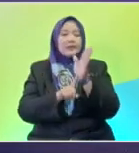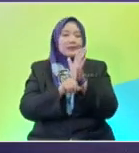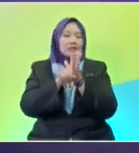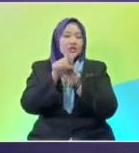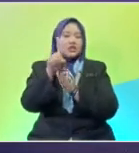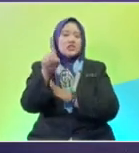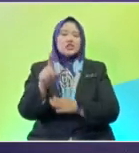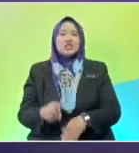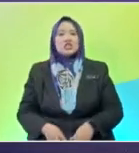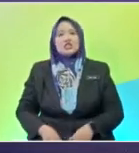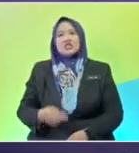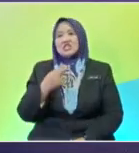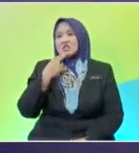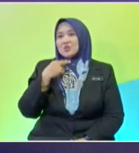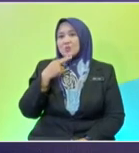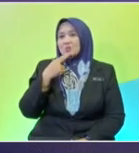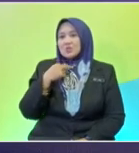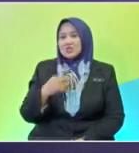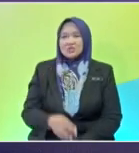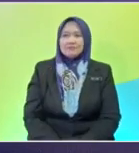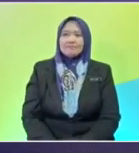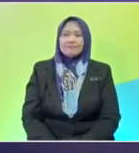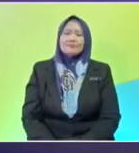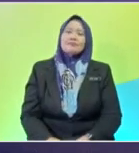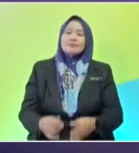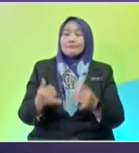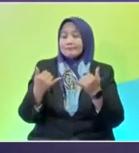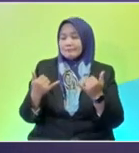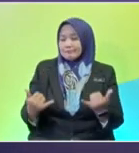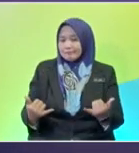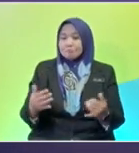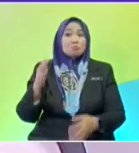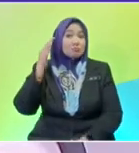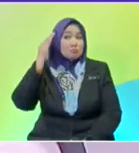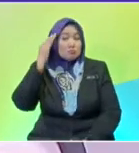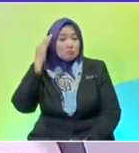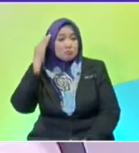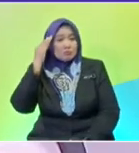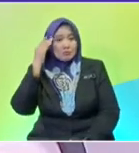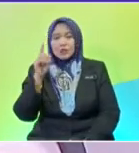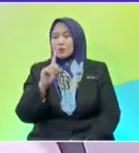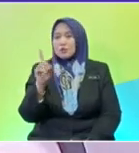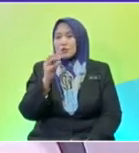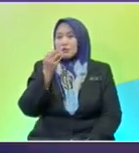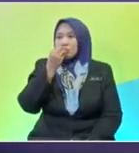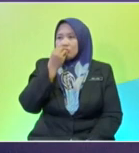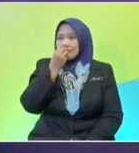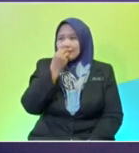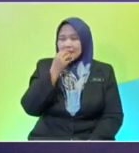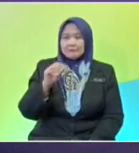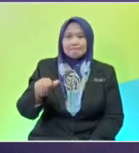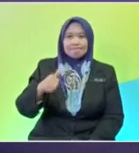semua jenis makanan penghasil betul Cikgu Oke sekarang kita main satu permainan Nah